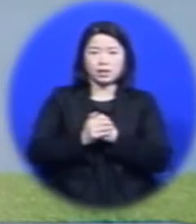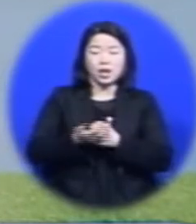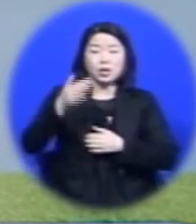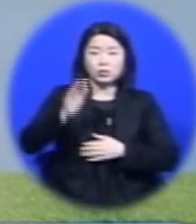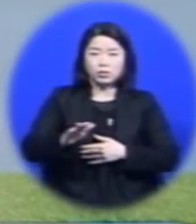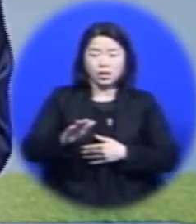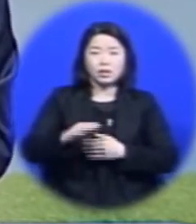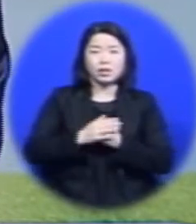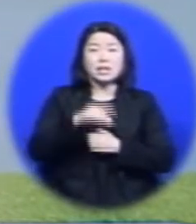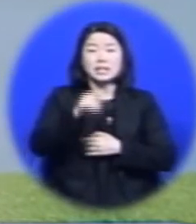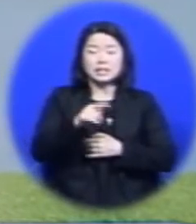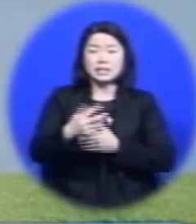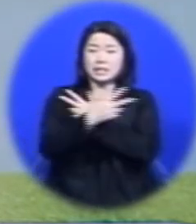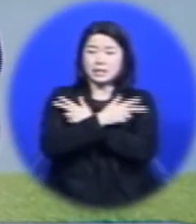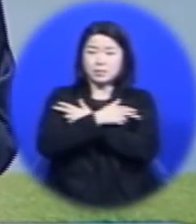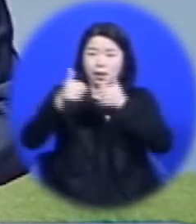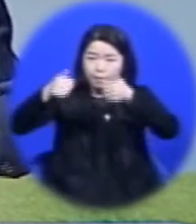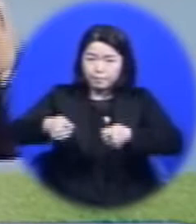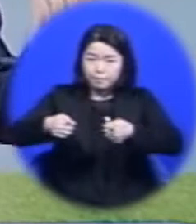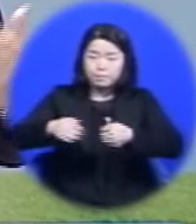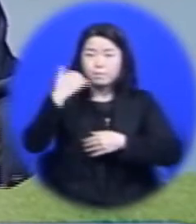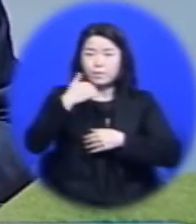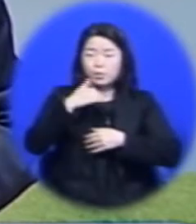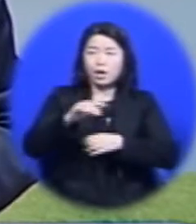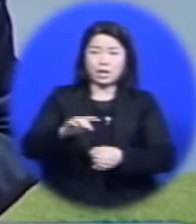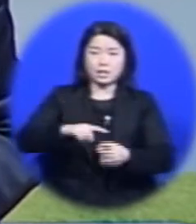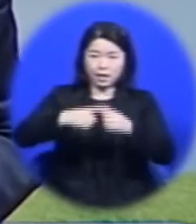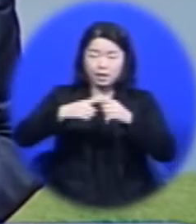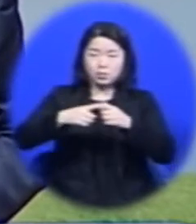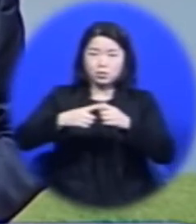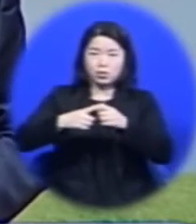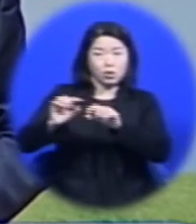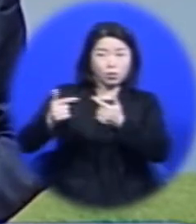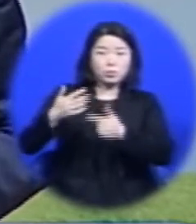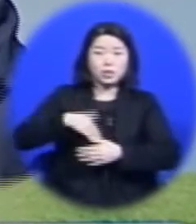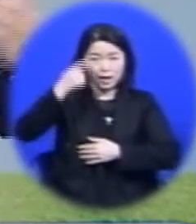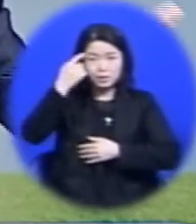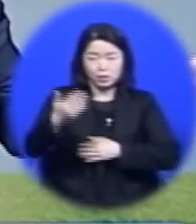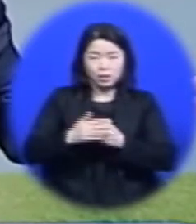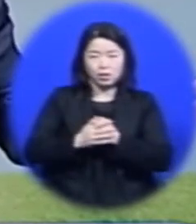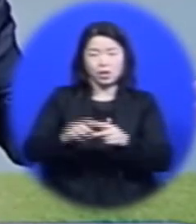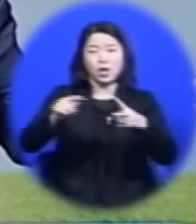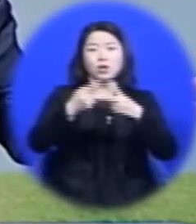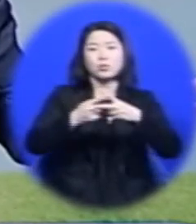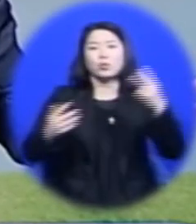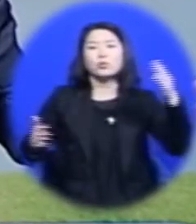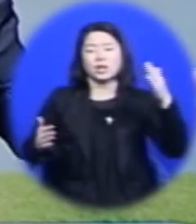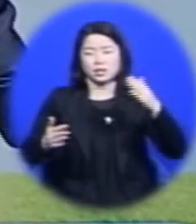근데 그 신사참배를 누가 제일 먼저 거부 했는지 아십니까 초등학생들이